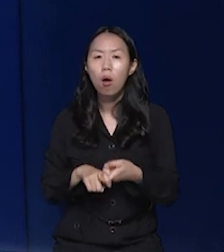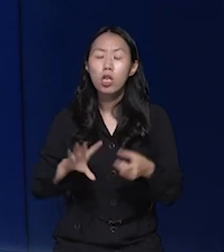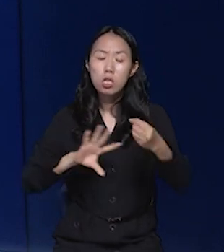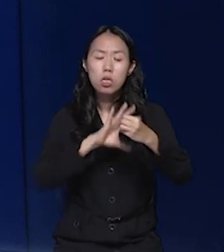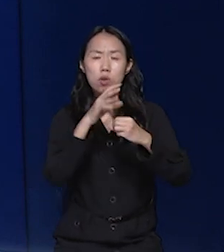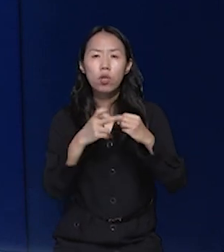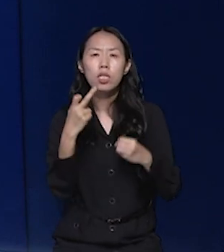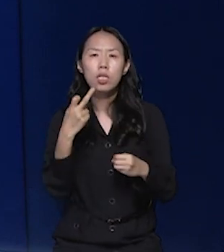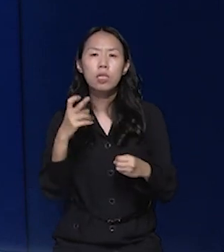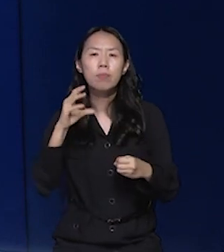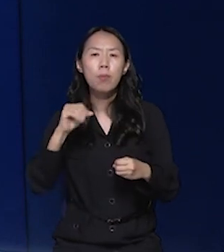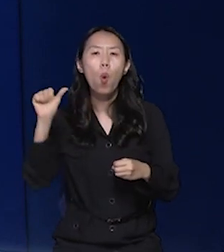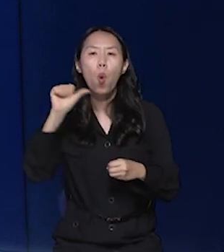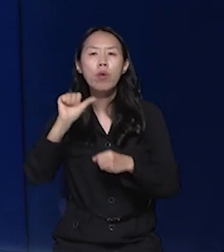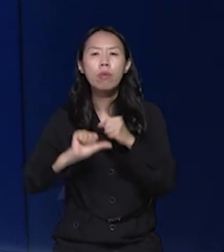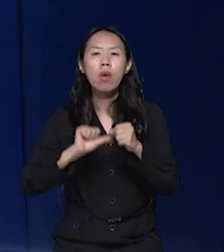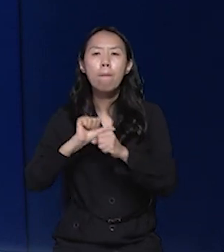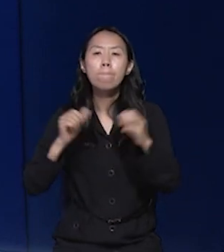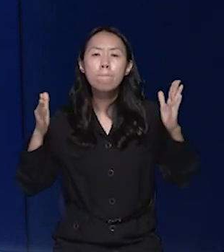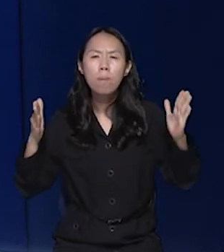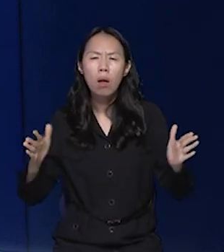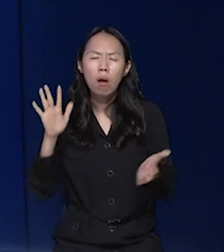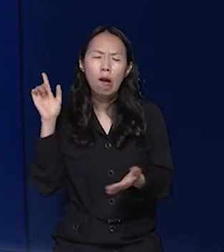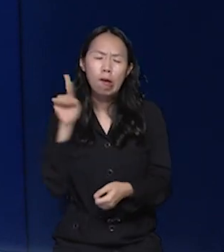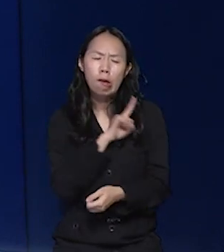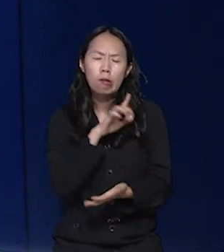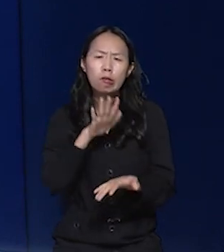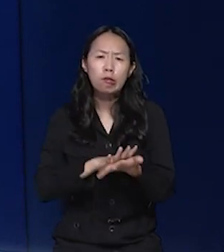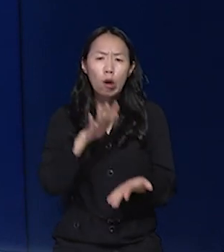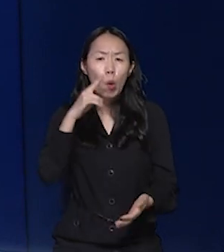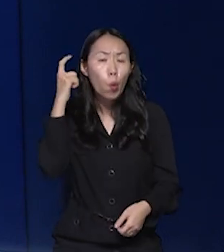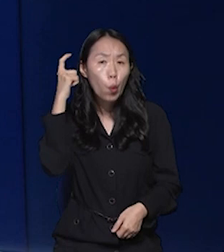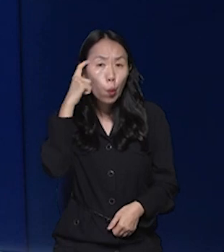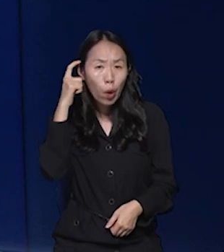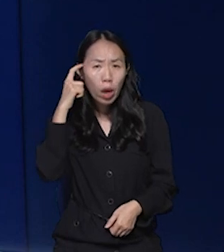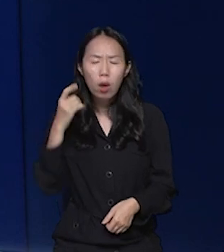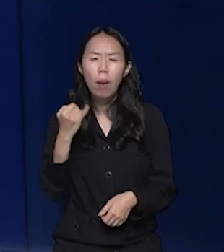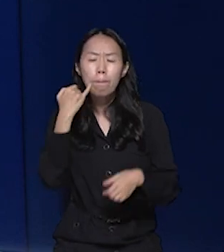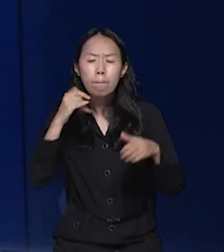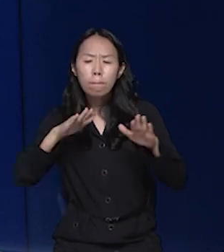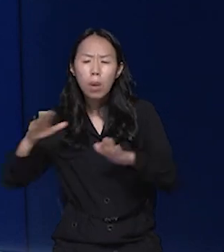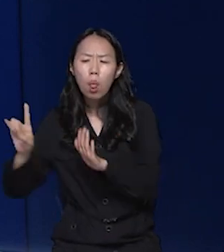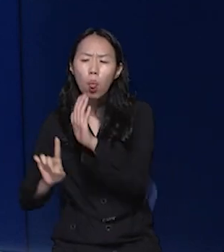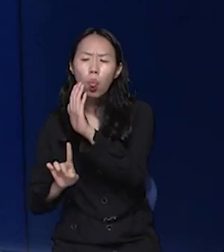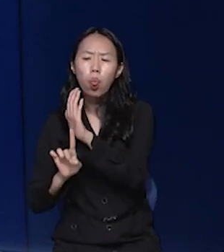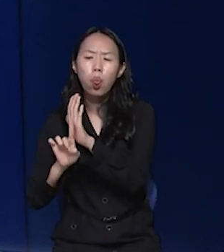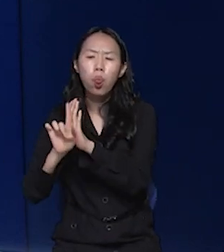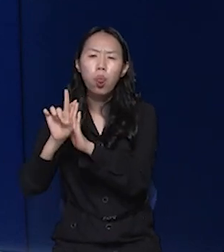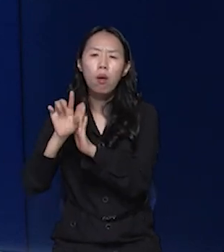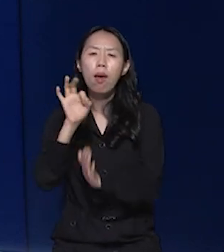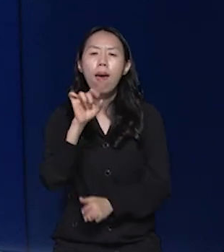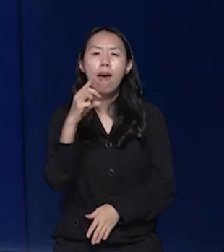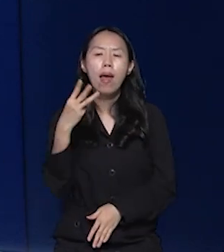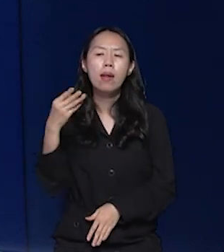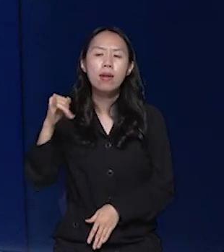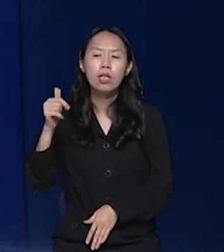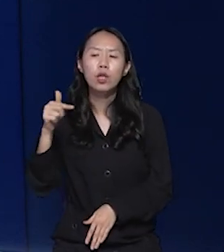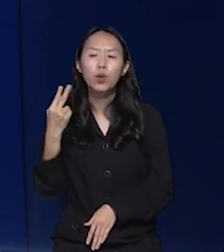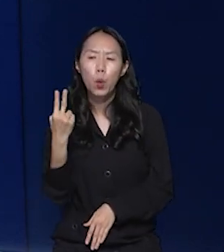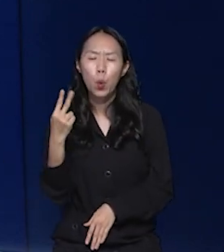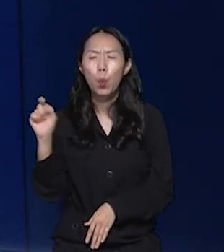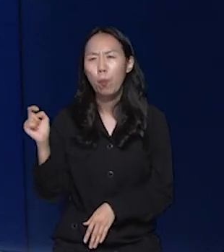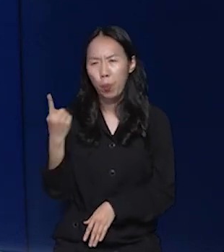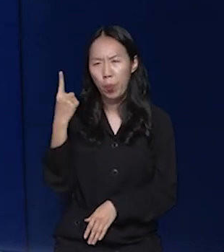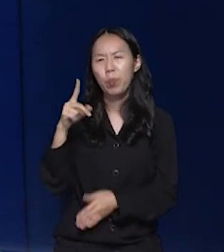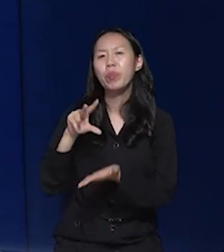가장 뜨거웠다면 그의 원인을 적도 부근의 수온이 비정상적으로 높아지는 엘니뇨의 영향으로 분석했습니다 이번 겨울은